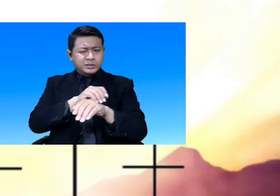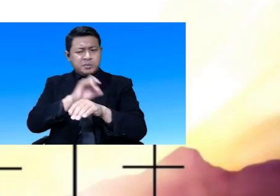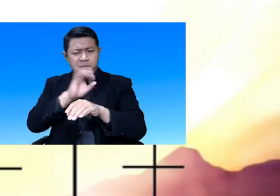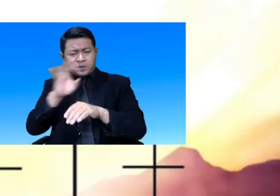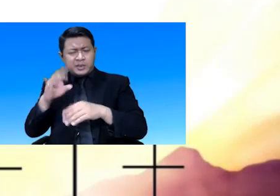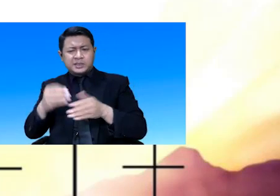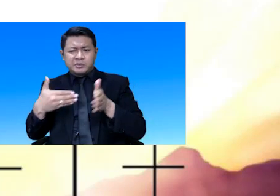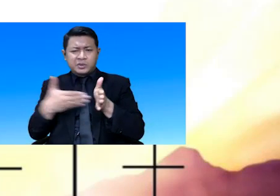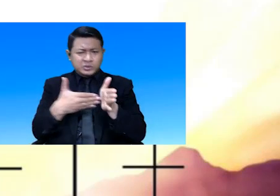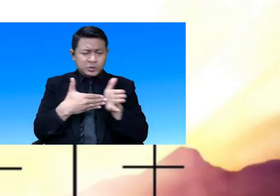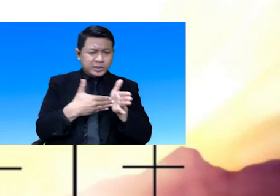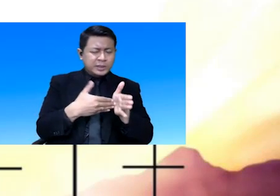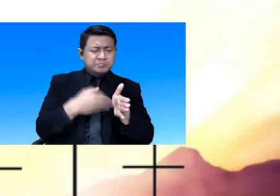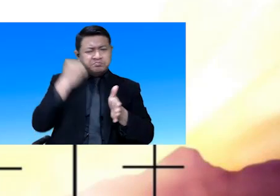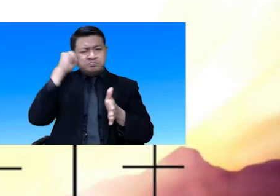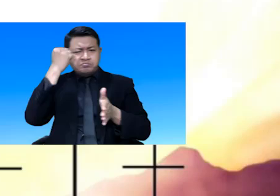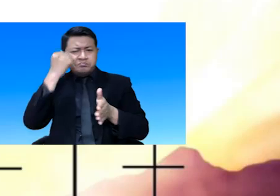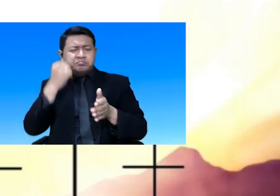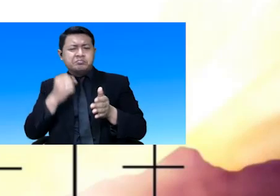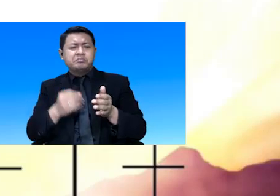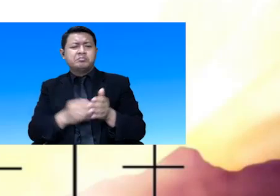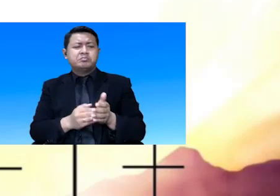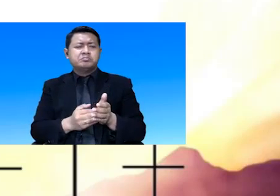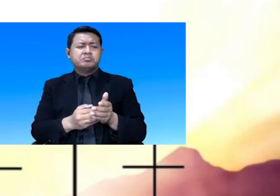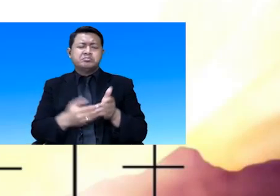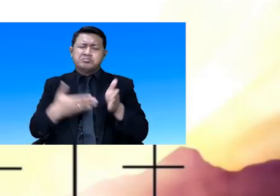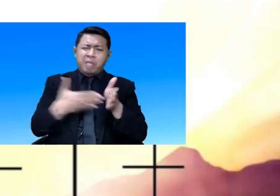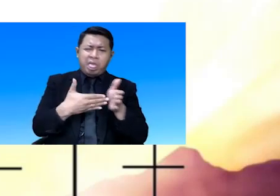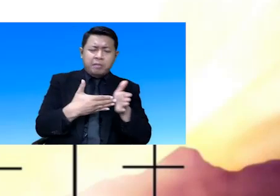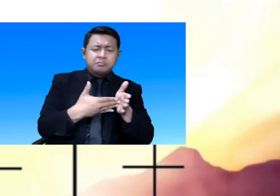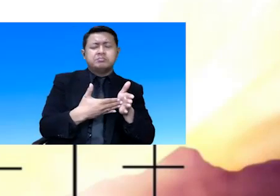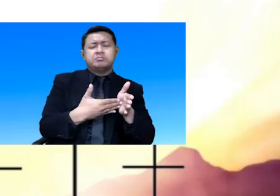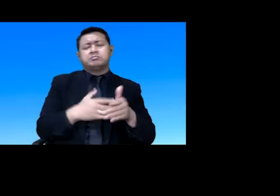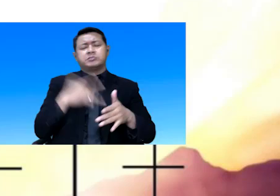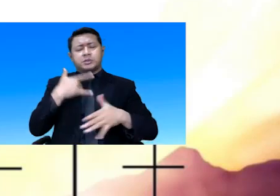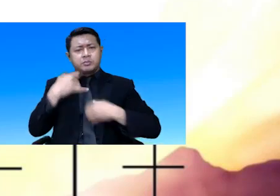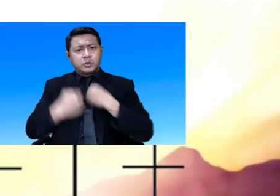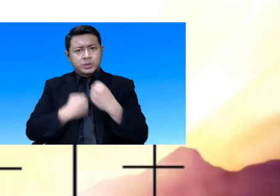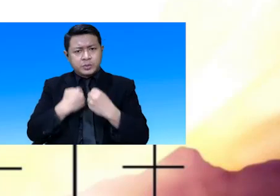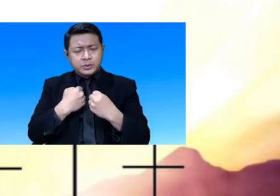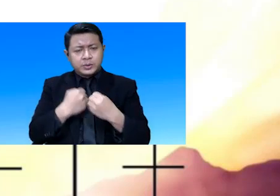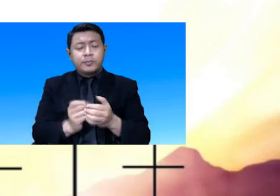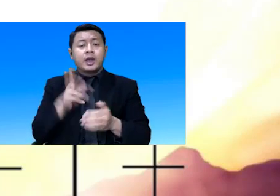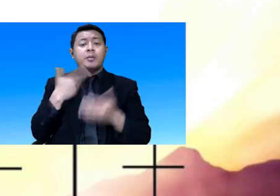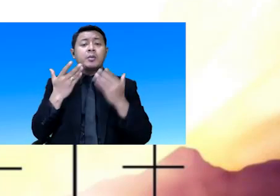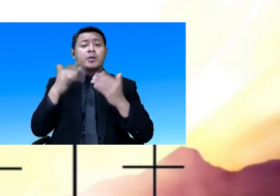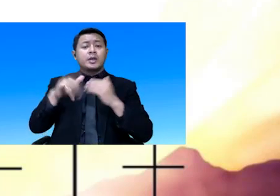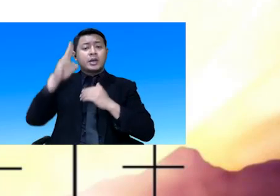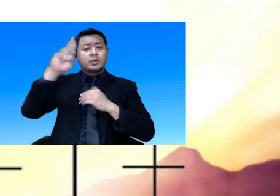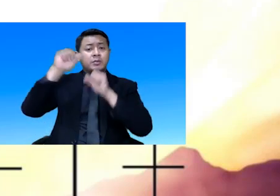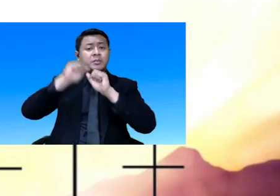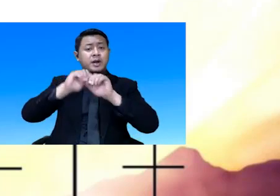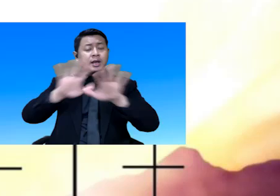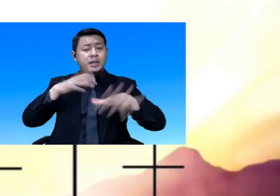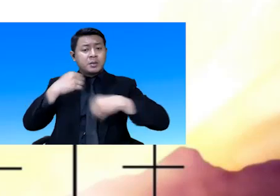kesulitan dan menghadapi berbagai macam tantangan dalam masa pandemi ini. Semoga kami mohon ya Tuhan berkat